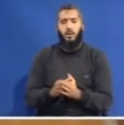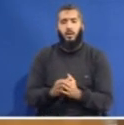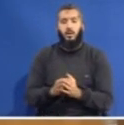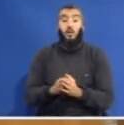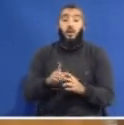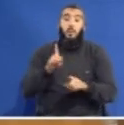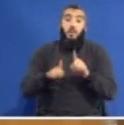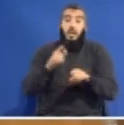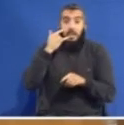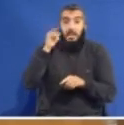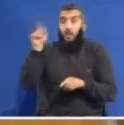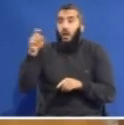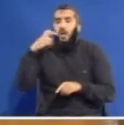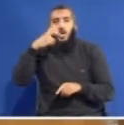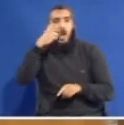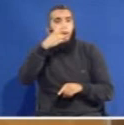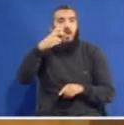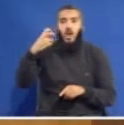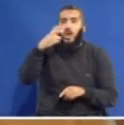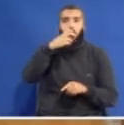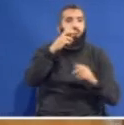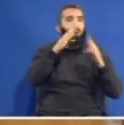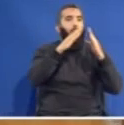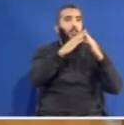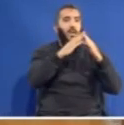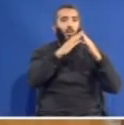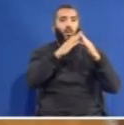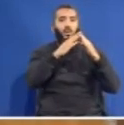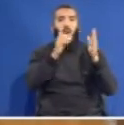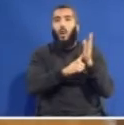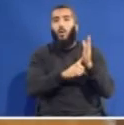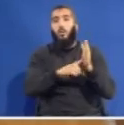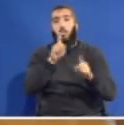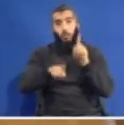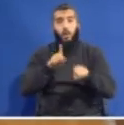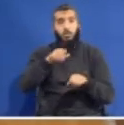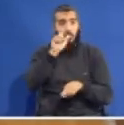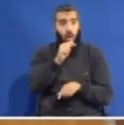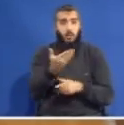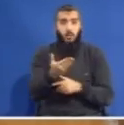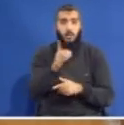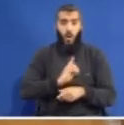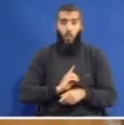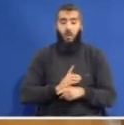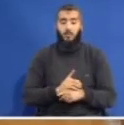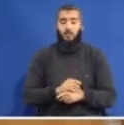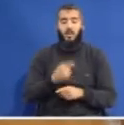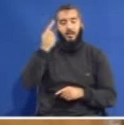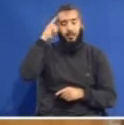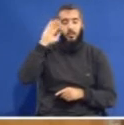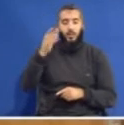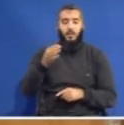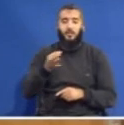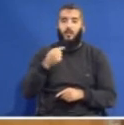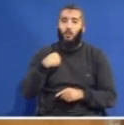ربما لو سعيت إلى الحصول على السكن بالقنوات القانونية ممكن تحصل على السكن. فلذلك نقول ما